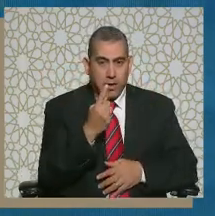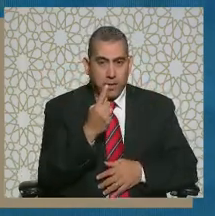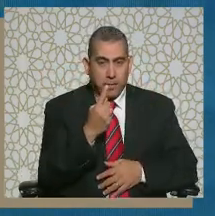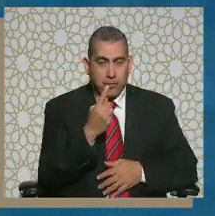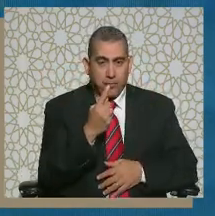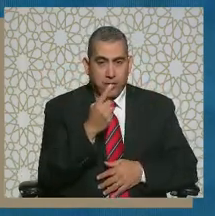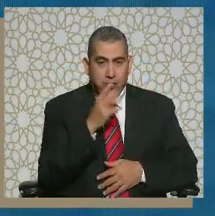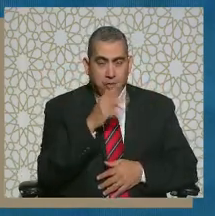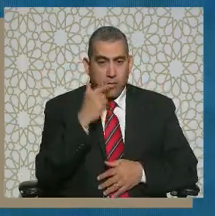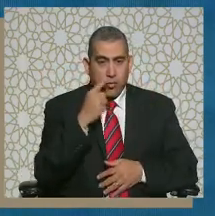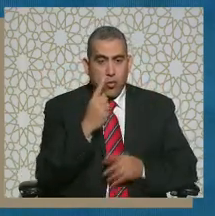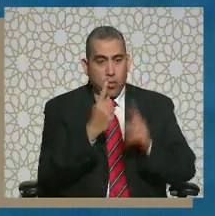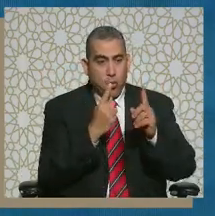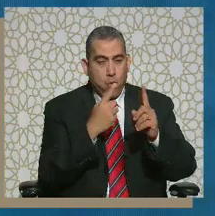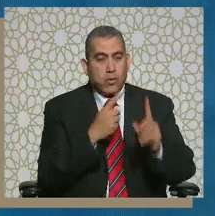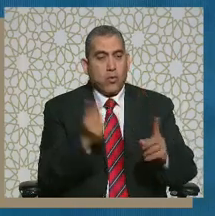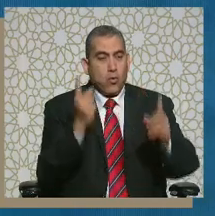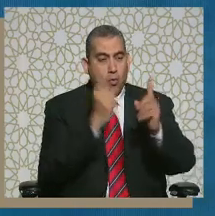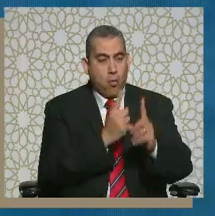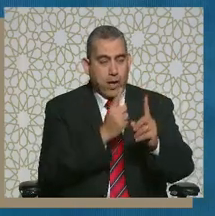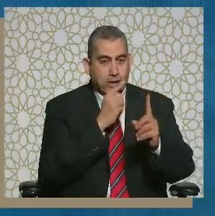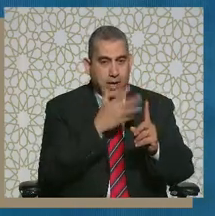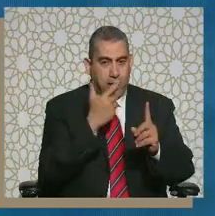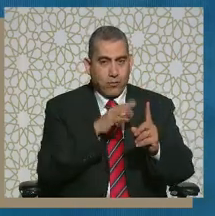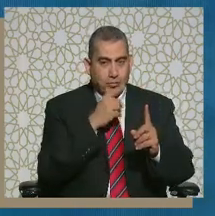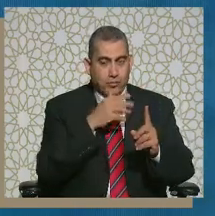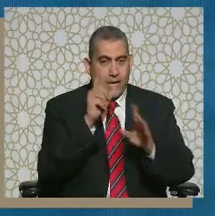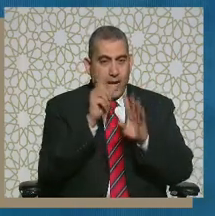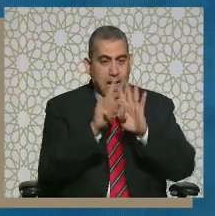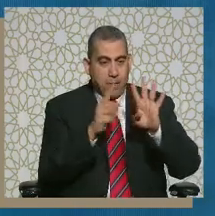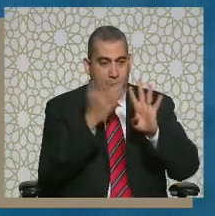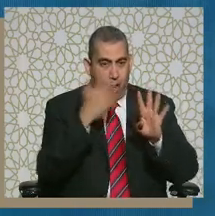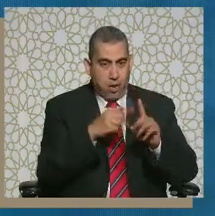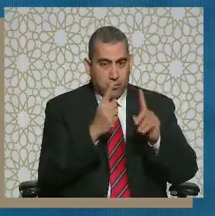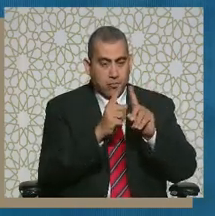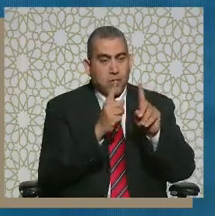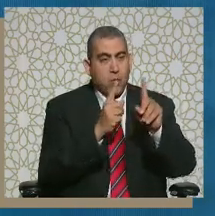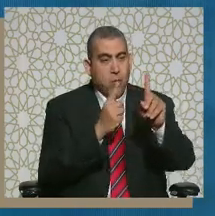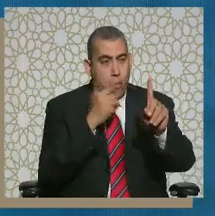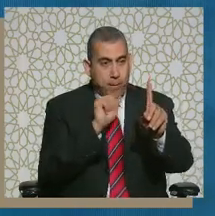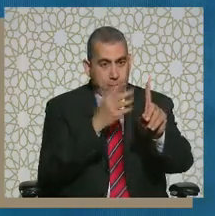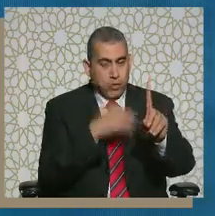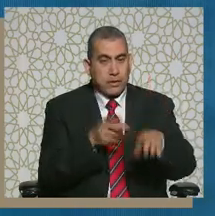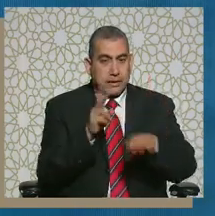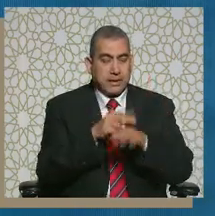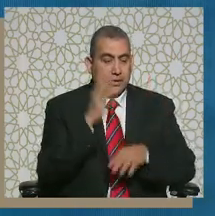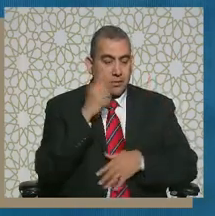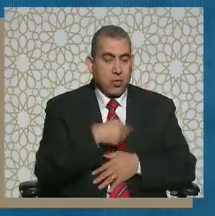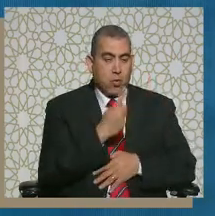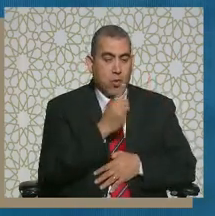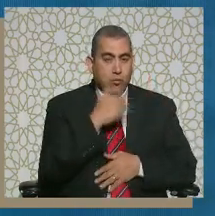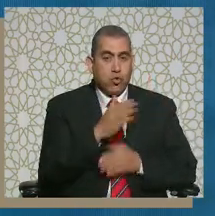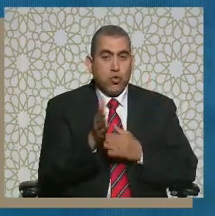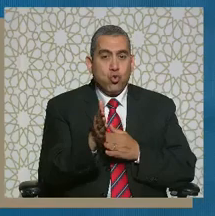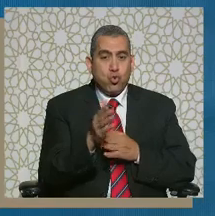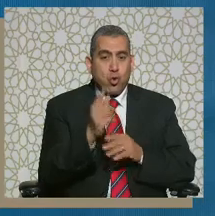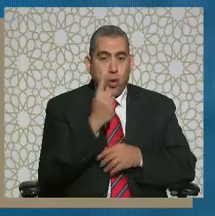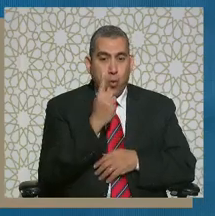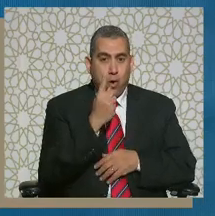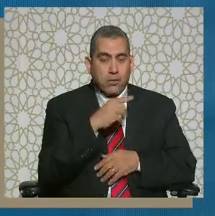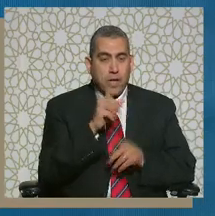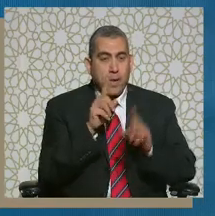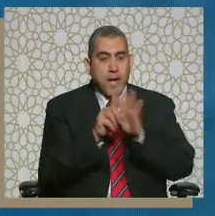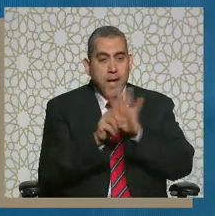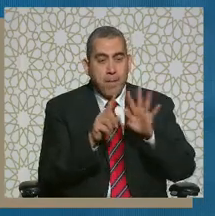ما بقاش ده وتر بقى شفع بس فاته ان هو يوتر مع الامام وتمام السنه في الوتر ان انت توتر مع